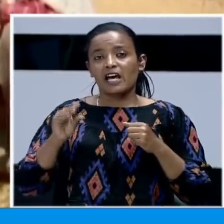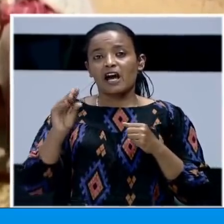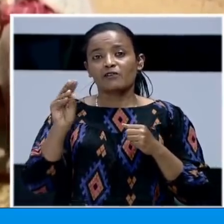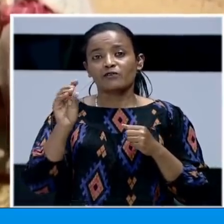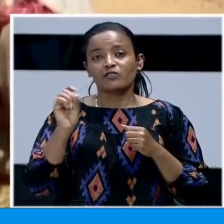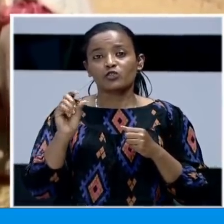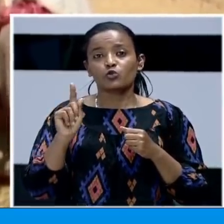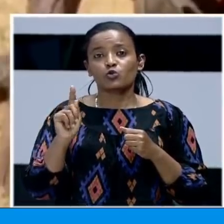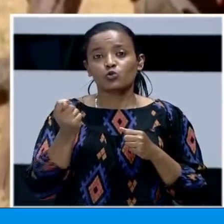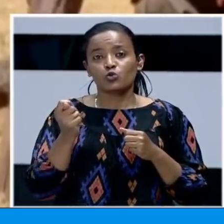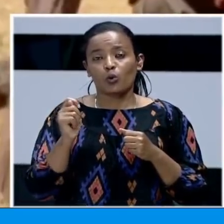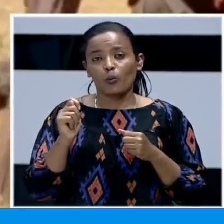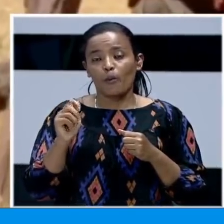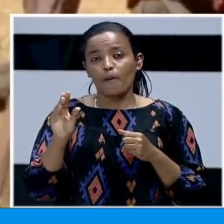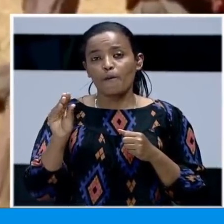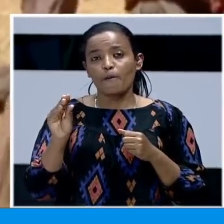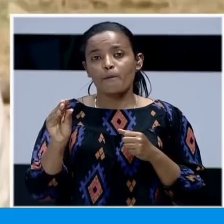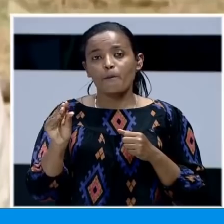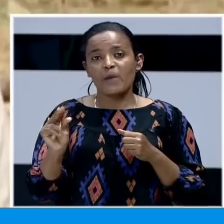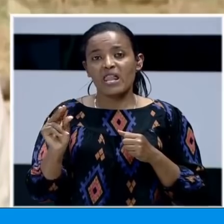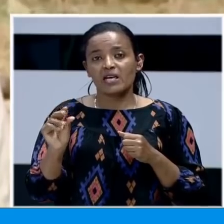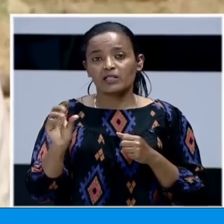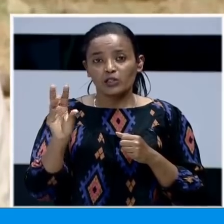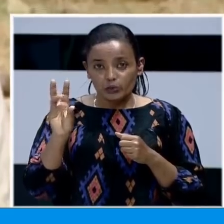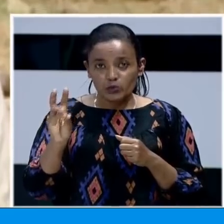ሀፍቶም በላይ ሳንሶ ሞንተን